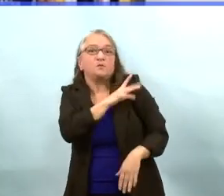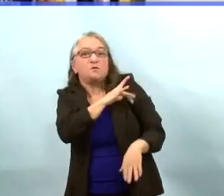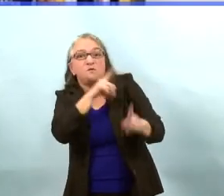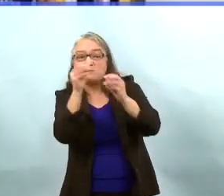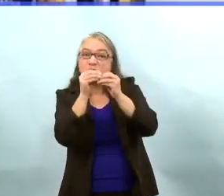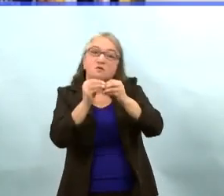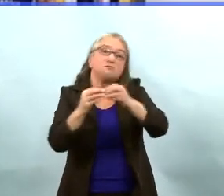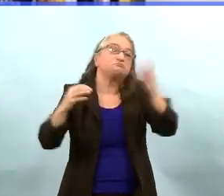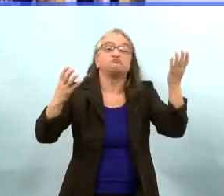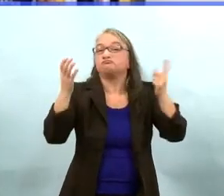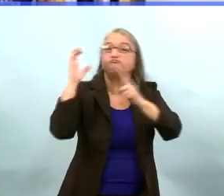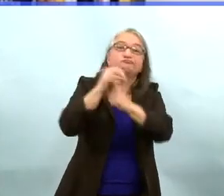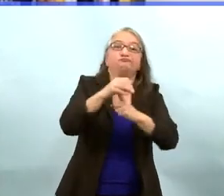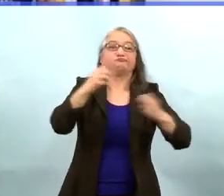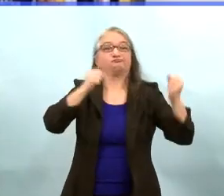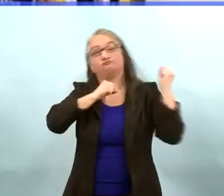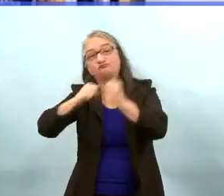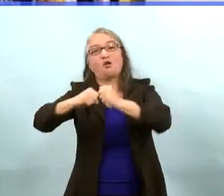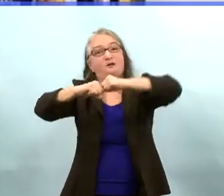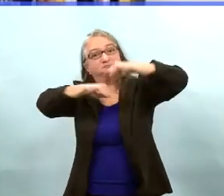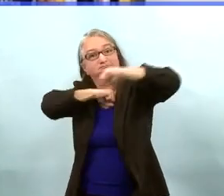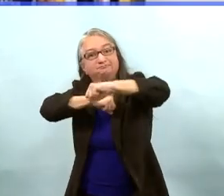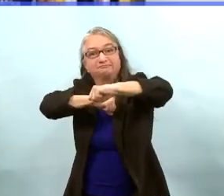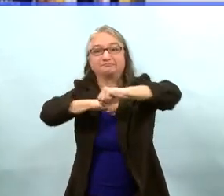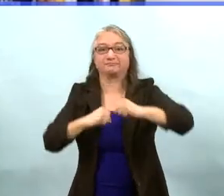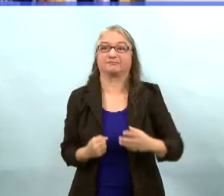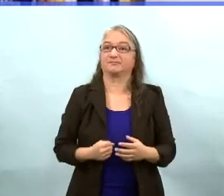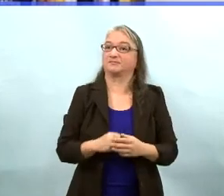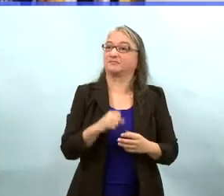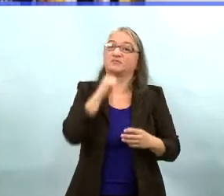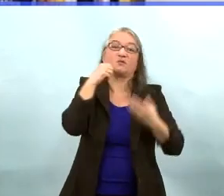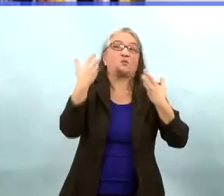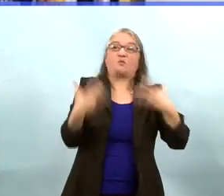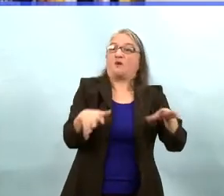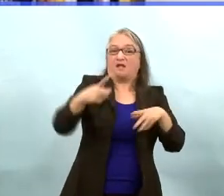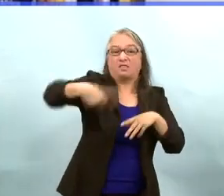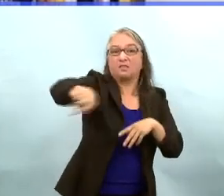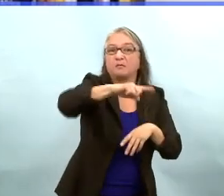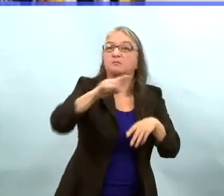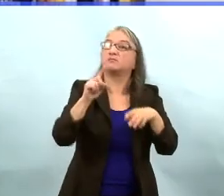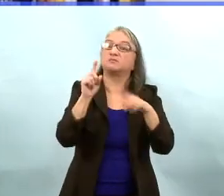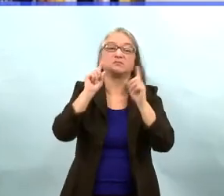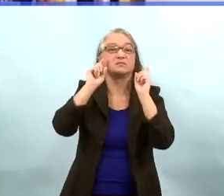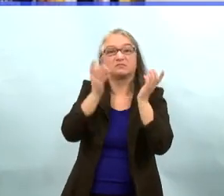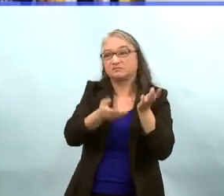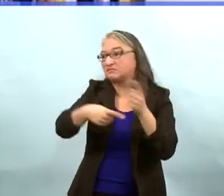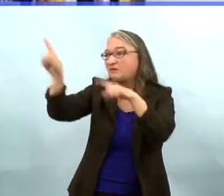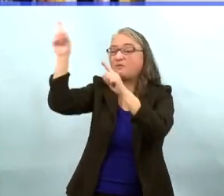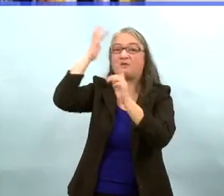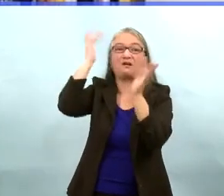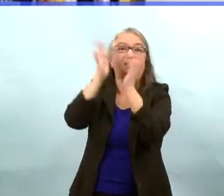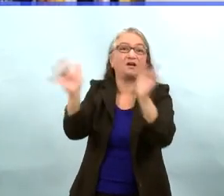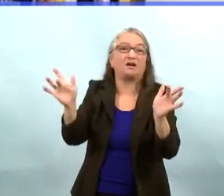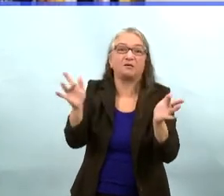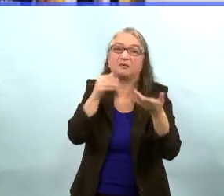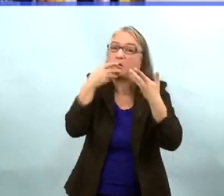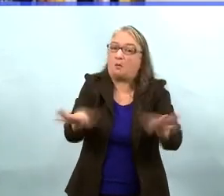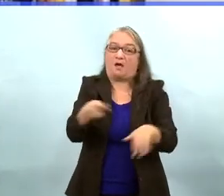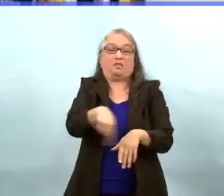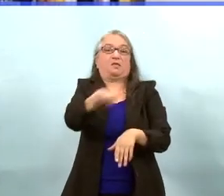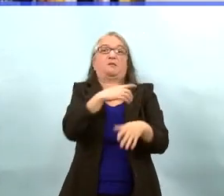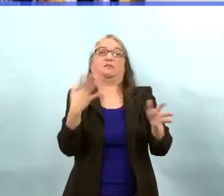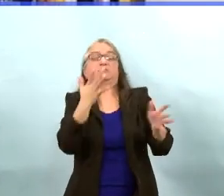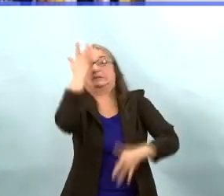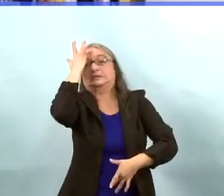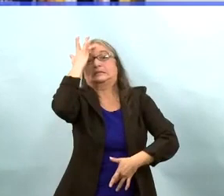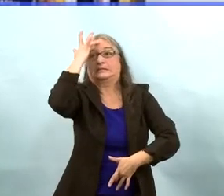outil qui va permettre de protéger les enfants contre la maladie grave, l'infection en général, les effets à long terme de la